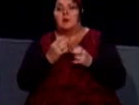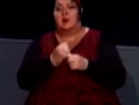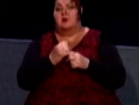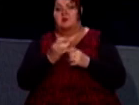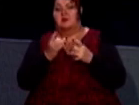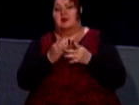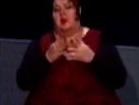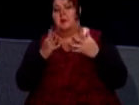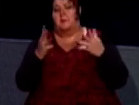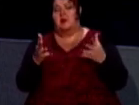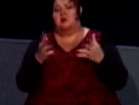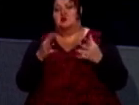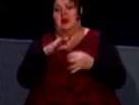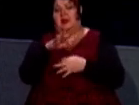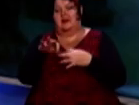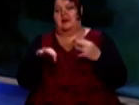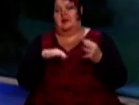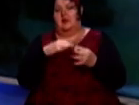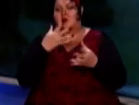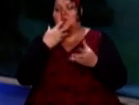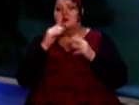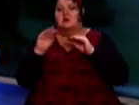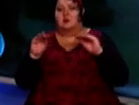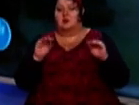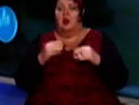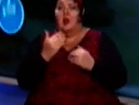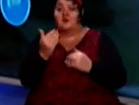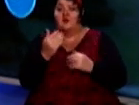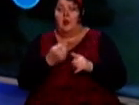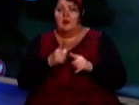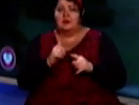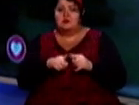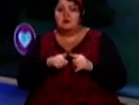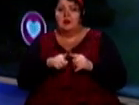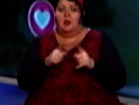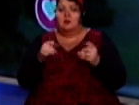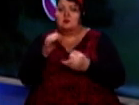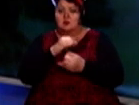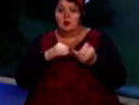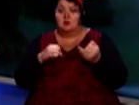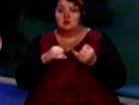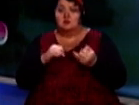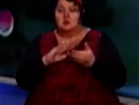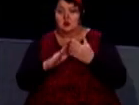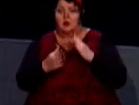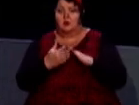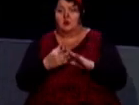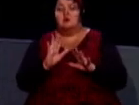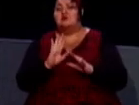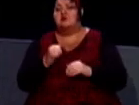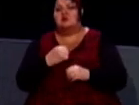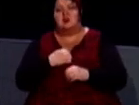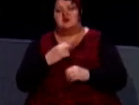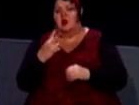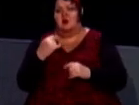елементами, виключно архітектором, і все. Ну, з вами це якось обговорюють? Ні, на жаль, з нами